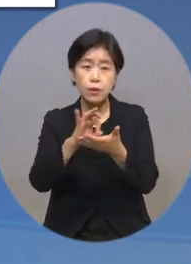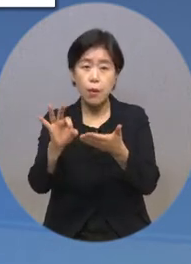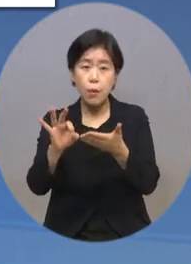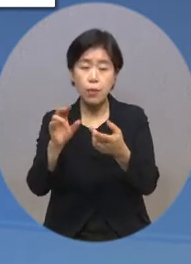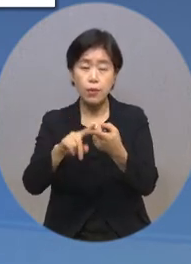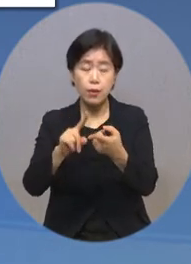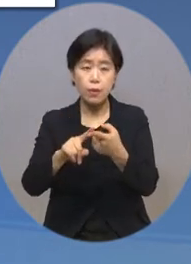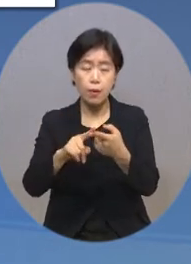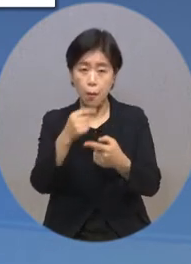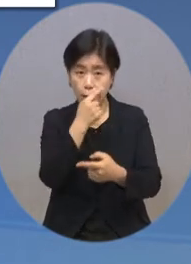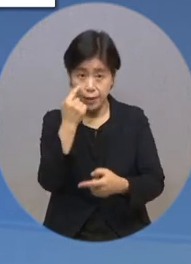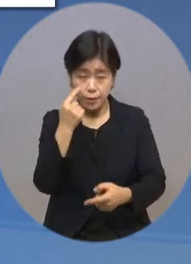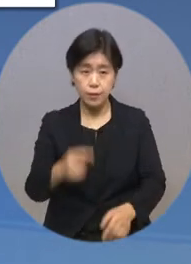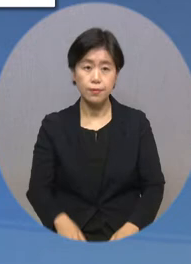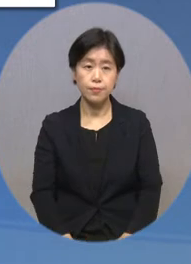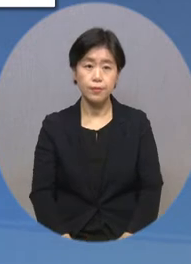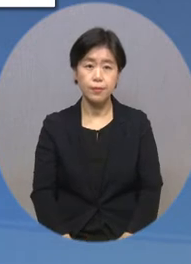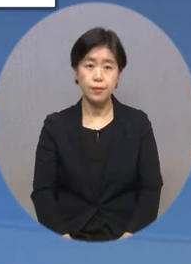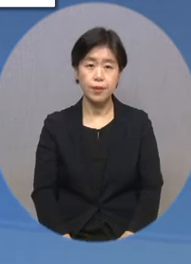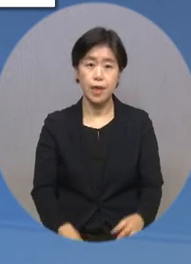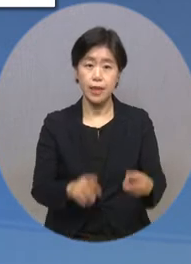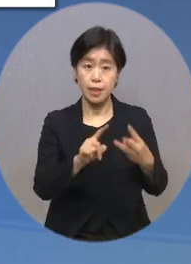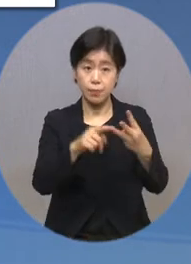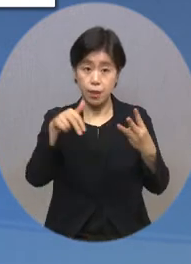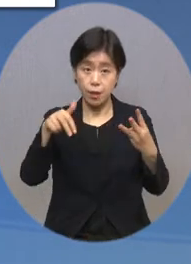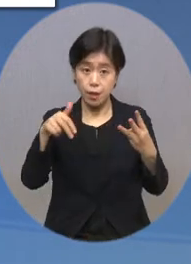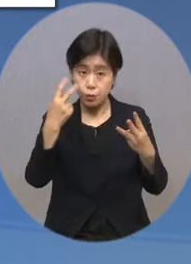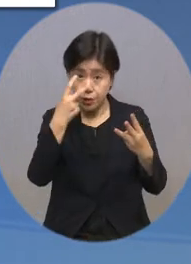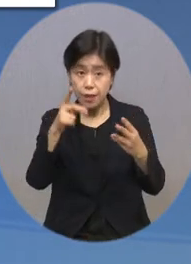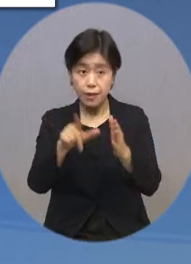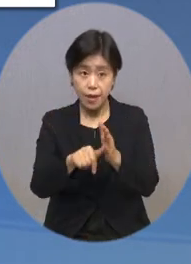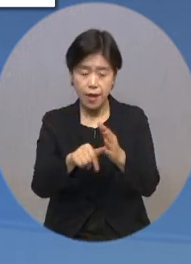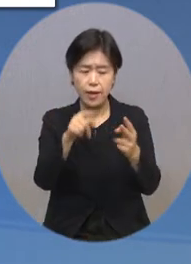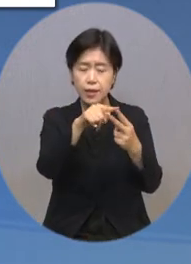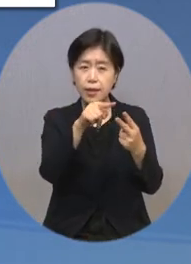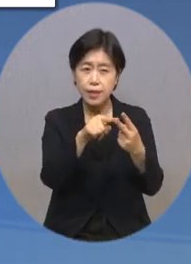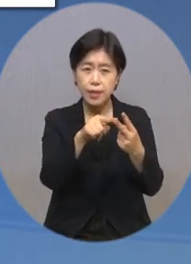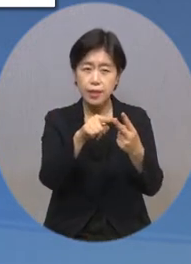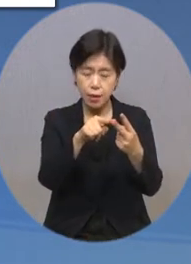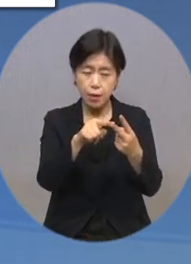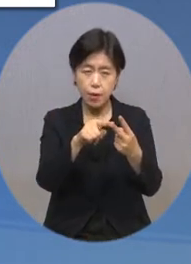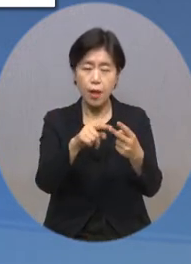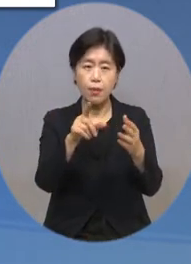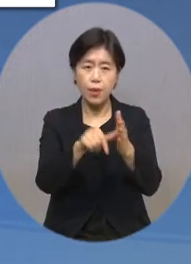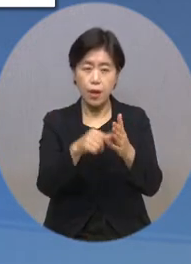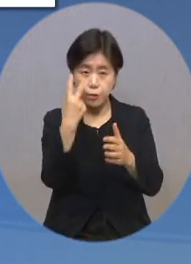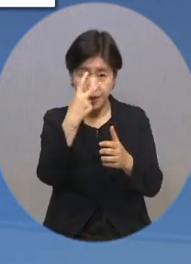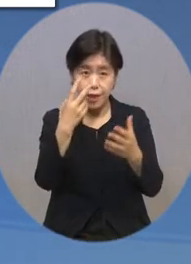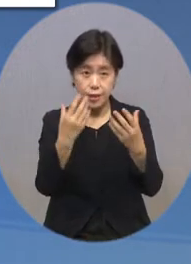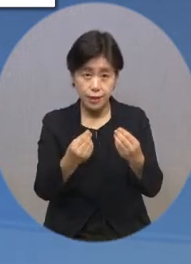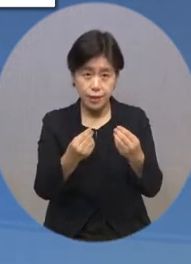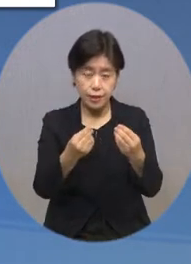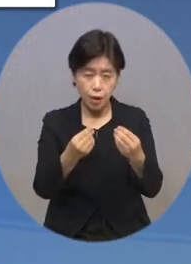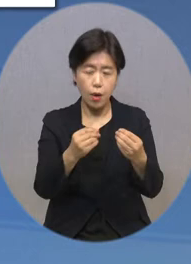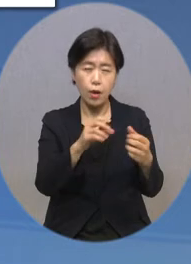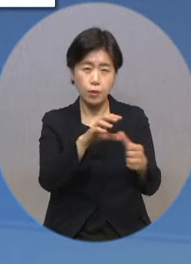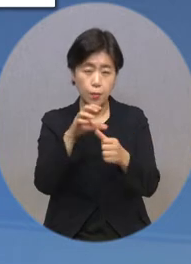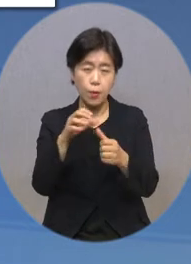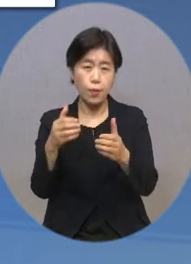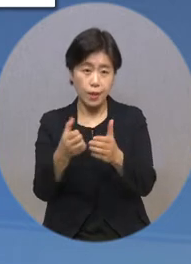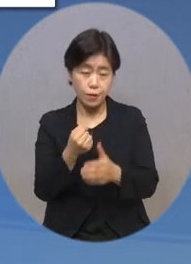확인하게 됩니다. 특히 3차 조사에서는 1, 2차 조사를 통해 파악한 상황을 바탕으로 지자체와